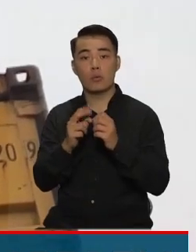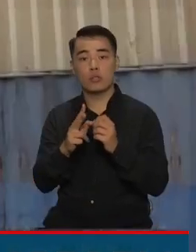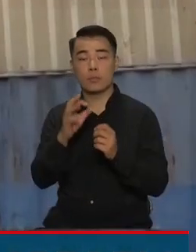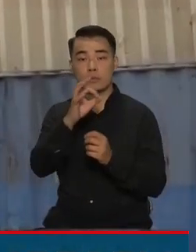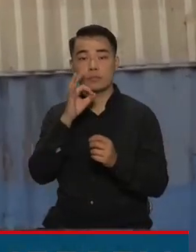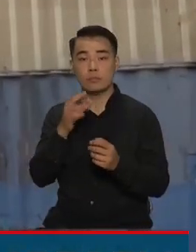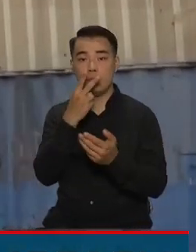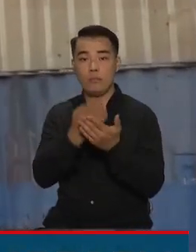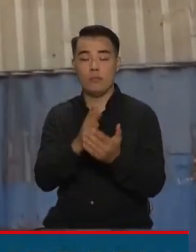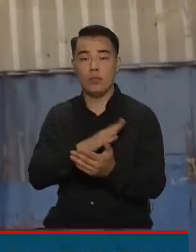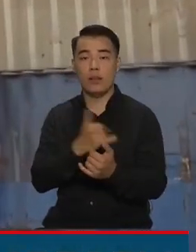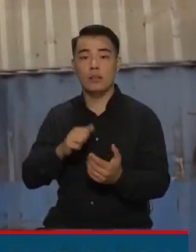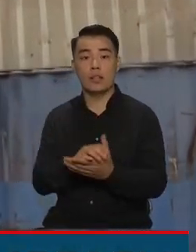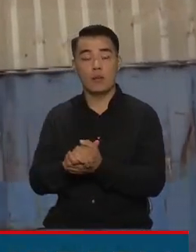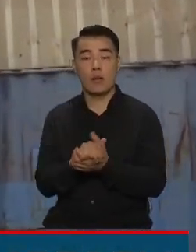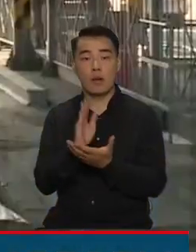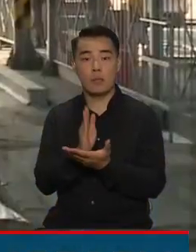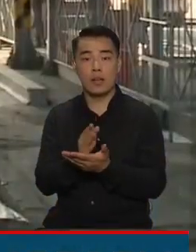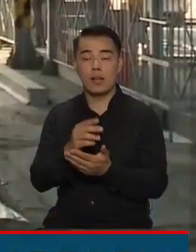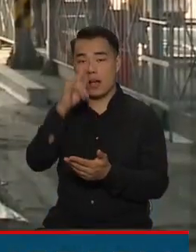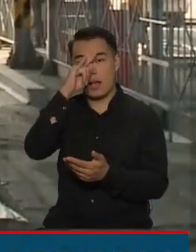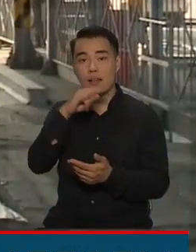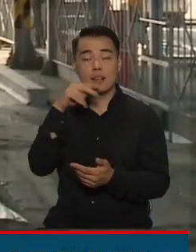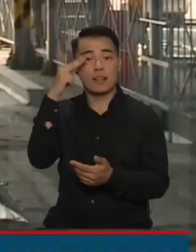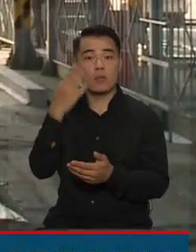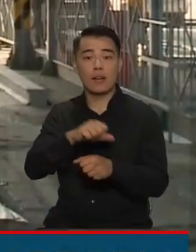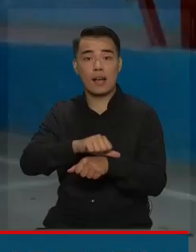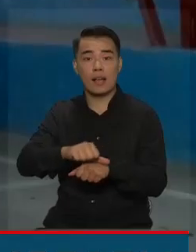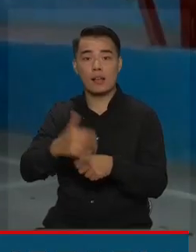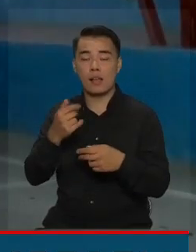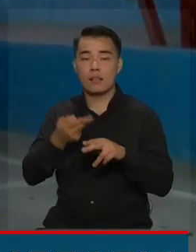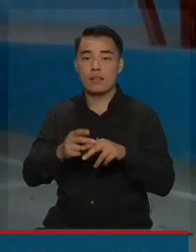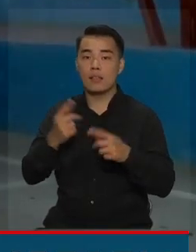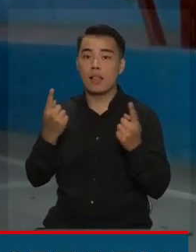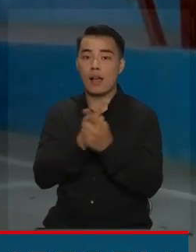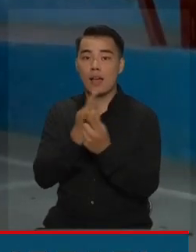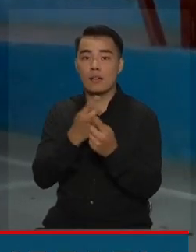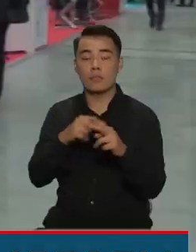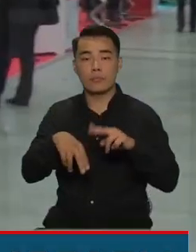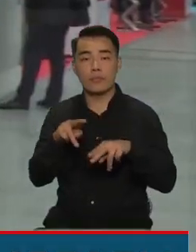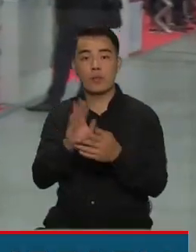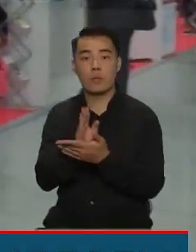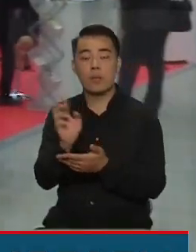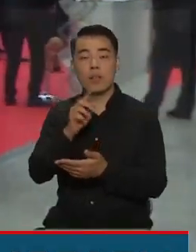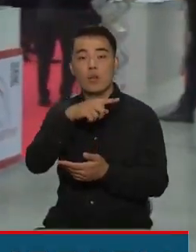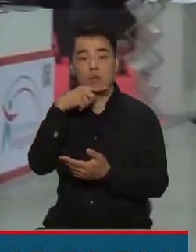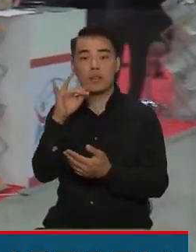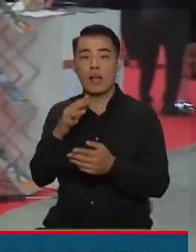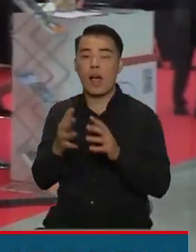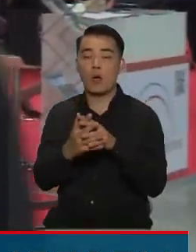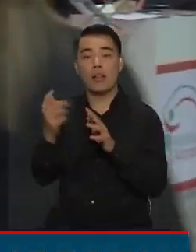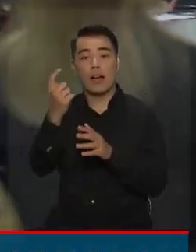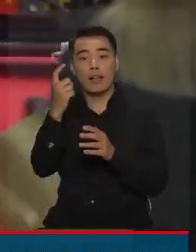артқан. Өзара байланыста да өріс бар. Қазақ-қырғыз шекарасында индустриялық сауда логистикалық кешен салынады. Ал Беларусьпен ауыл